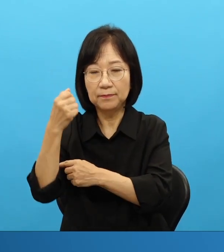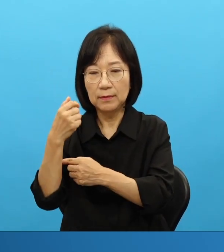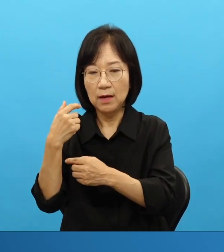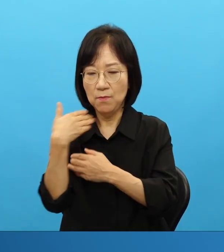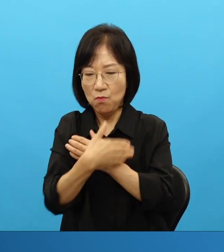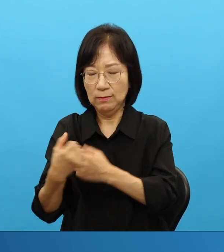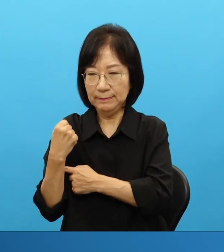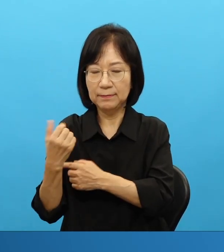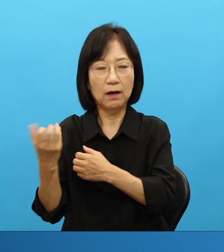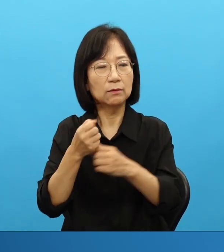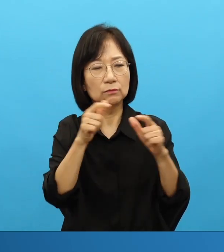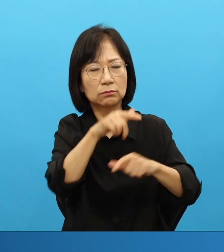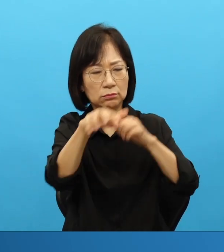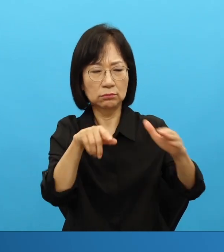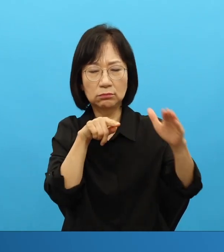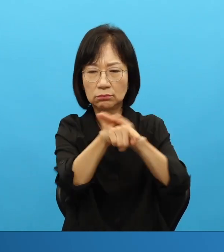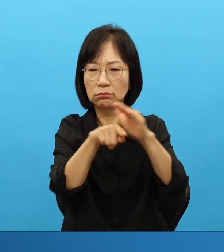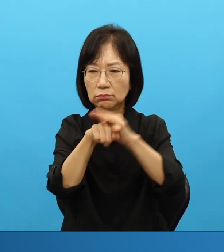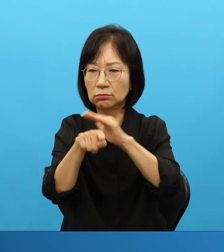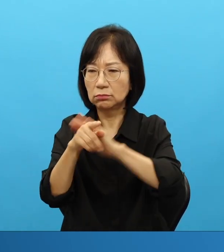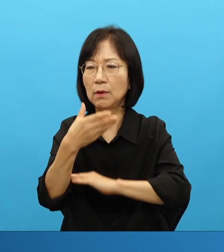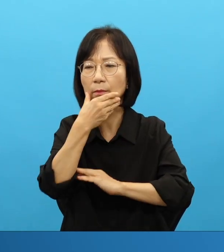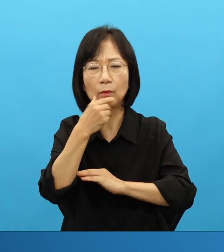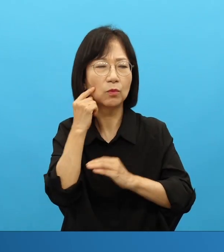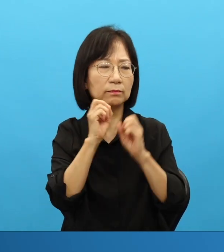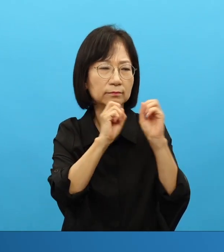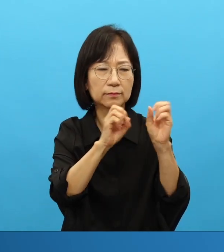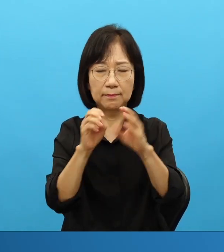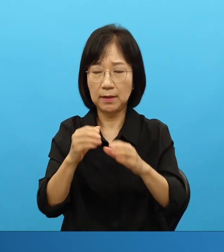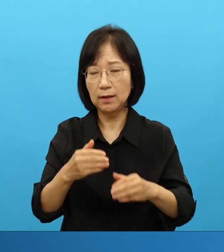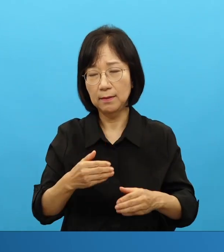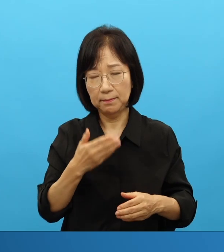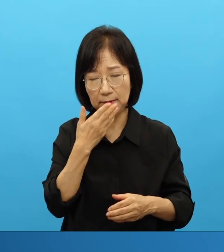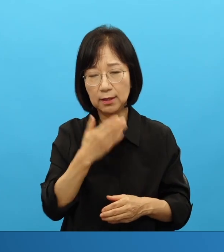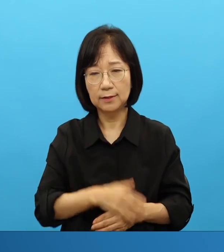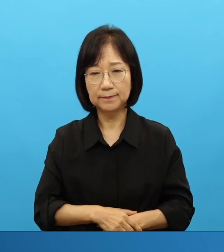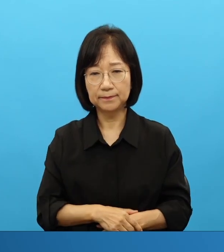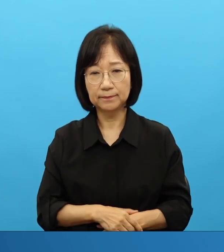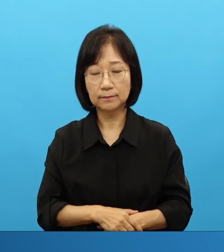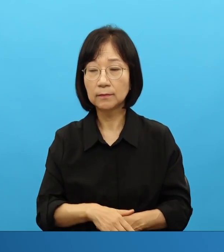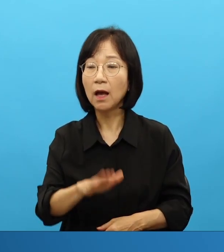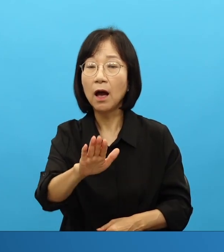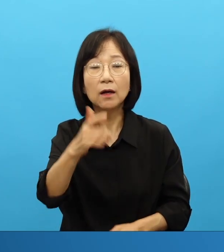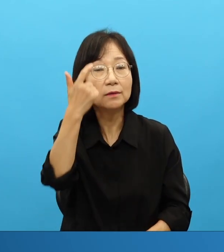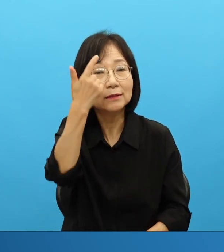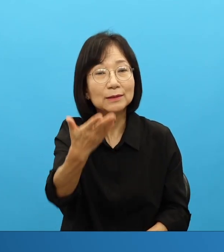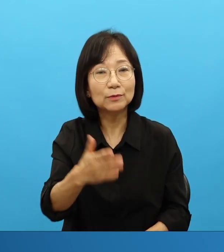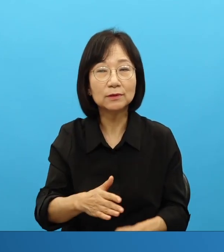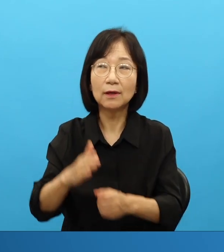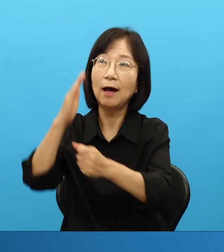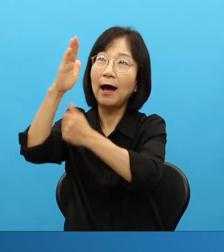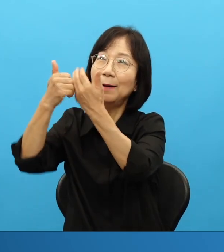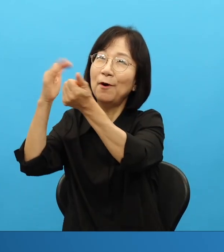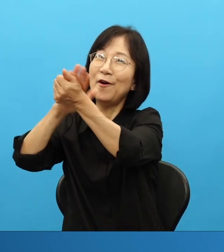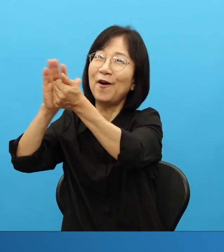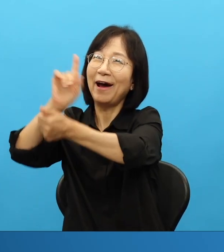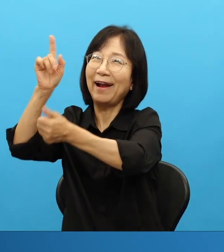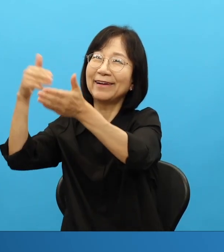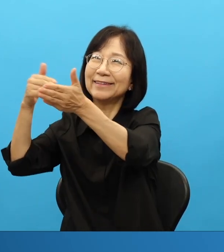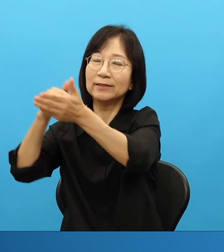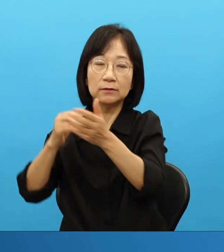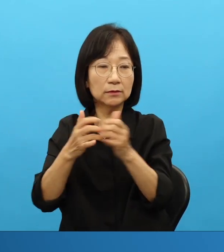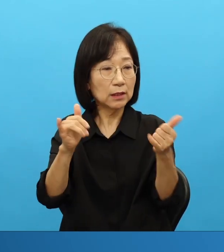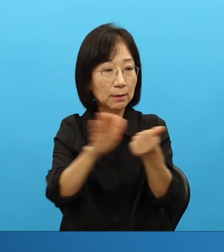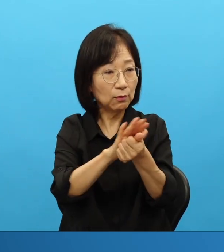strength with you. 그러면 사람의 위로는 필요 없냐? Then does this mean that we do not require the comfort of men? 6절에